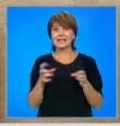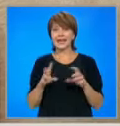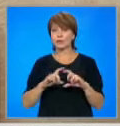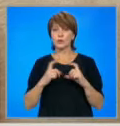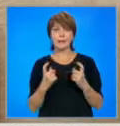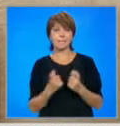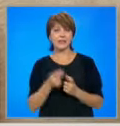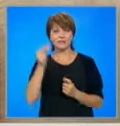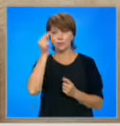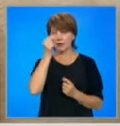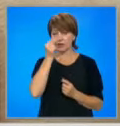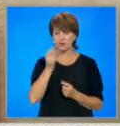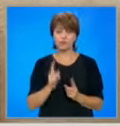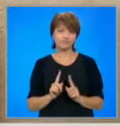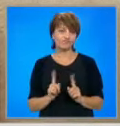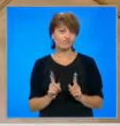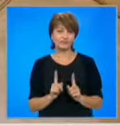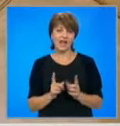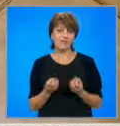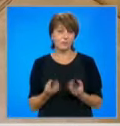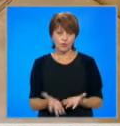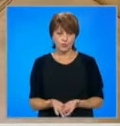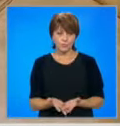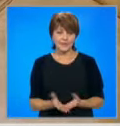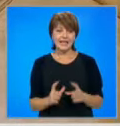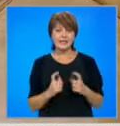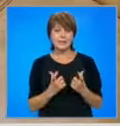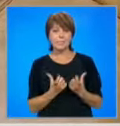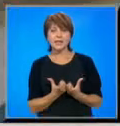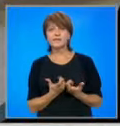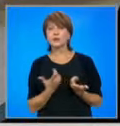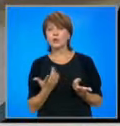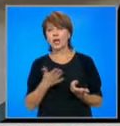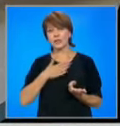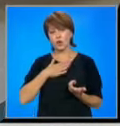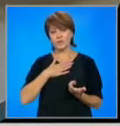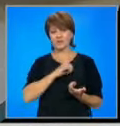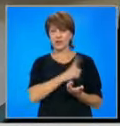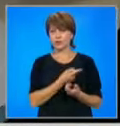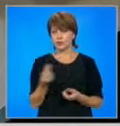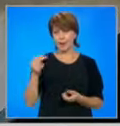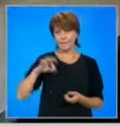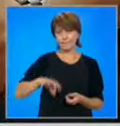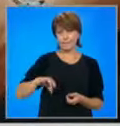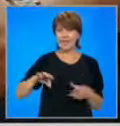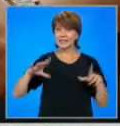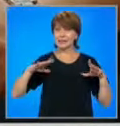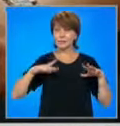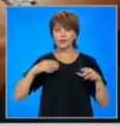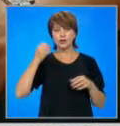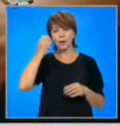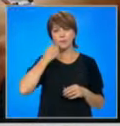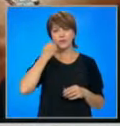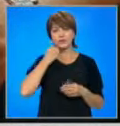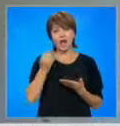семейство българско, мисля, че мисията е невъзможна. Семейството разчита единствено на собствените си приходи и за почивка ще използват